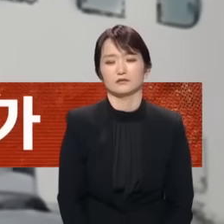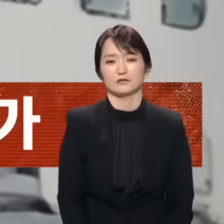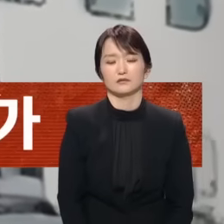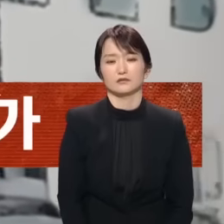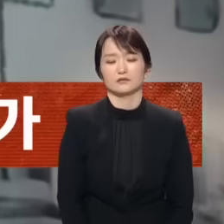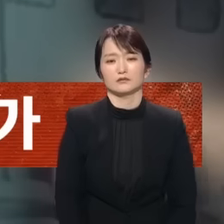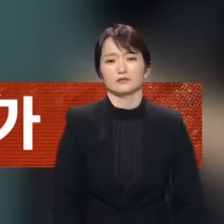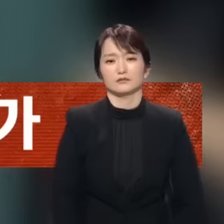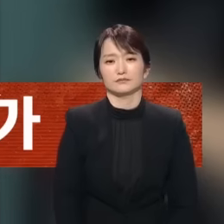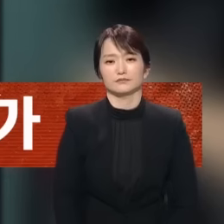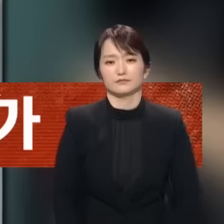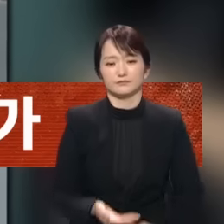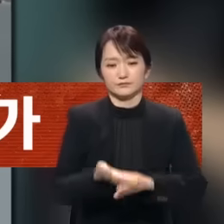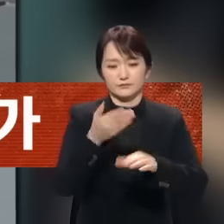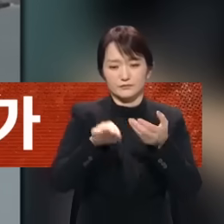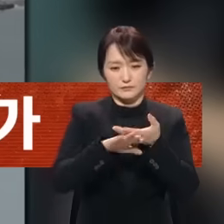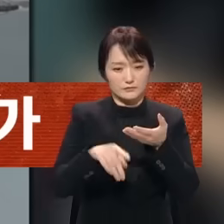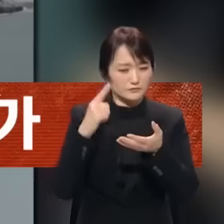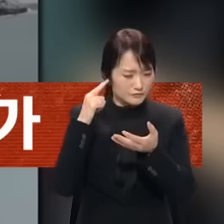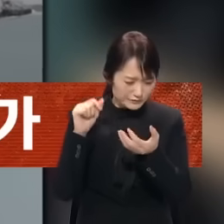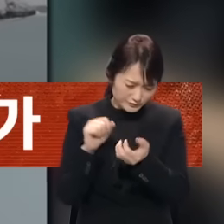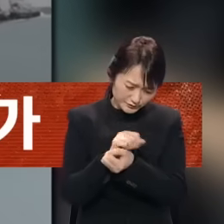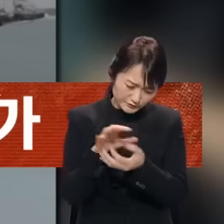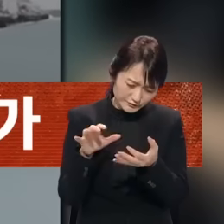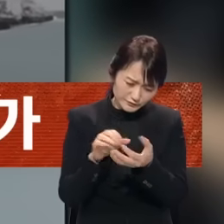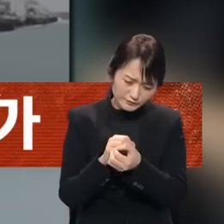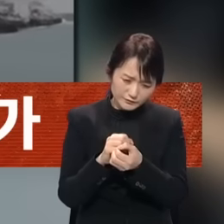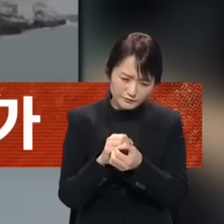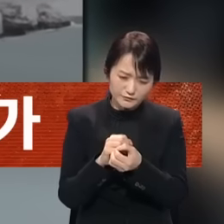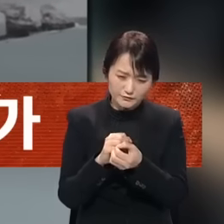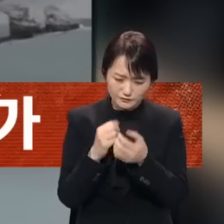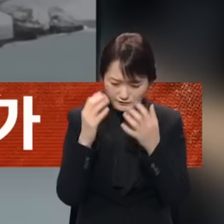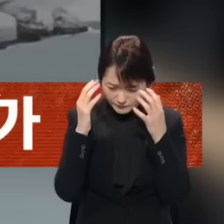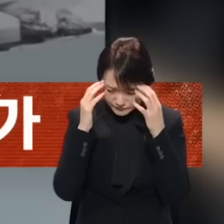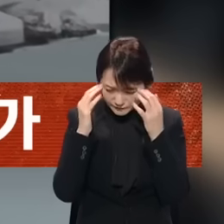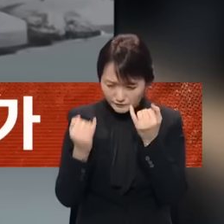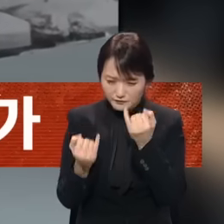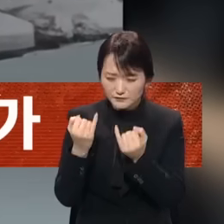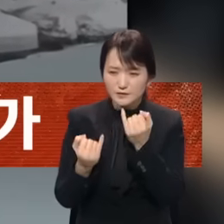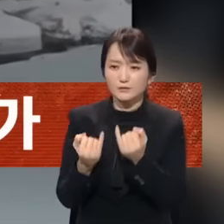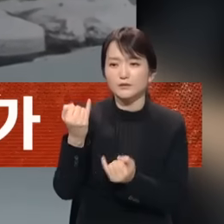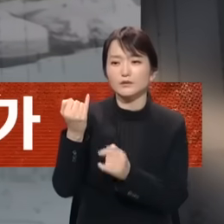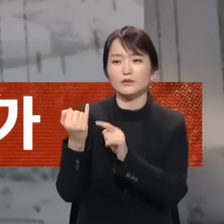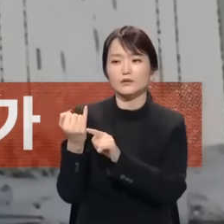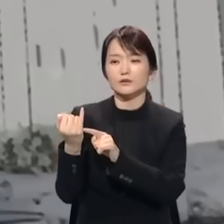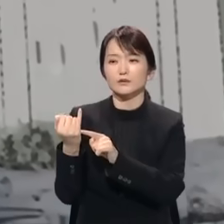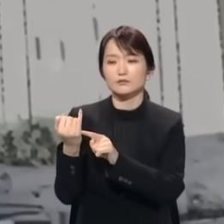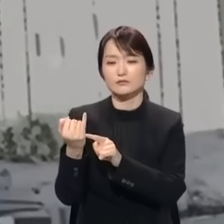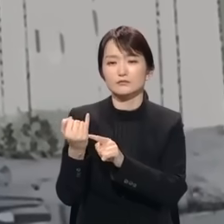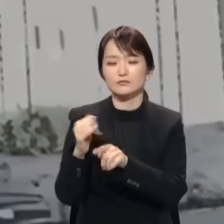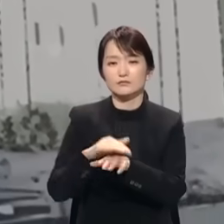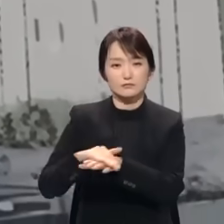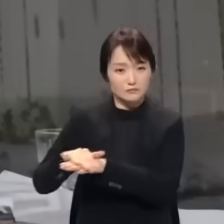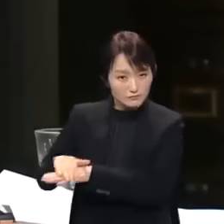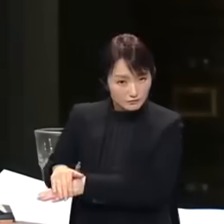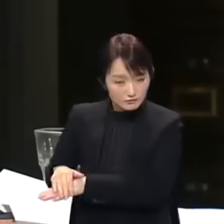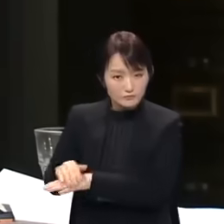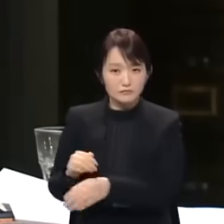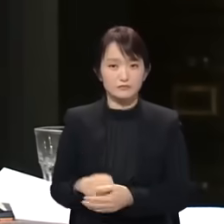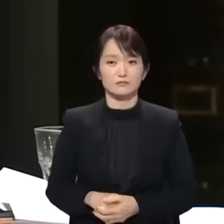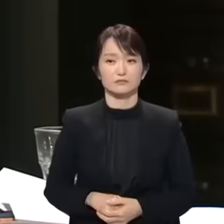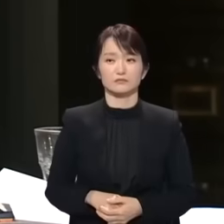호소했던 604호 그 어 자매 그 내언니 언니 그 사람은 정작 뒤로 빠지고 그